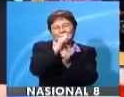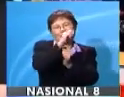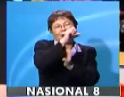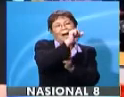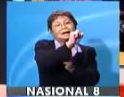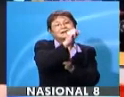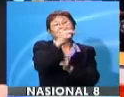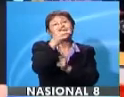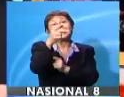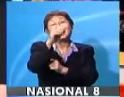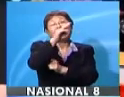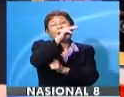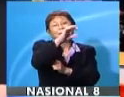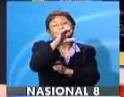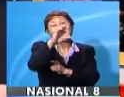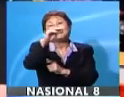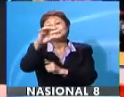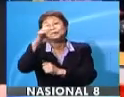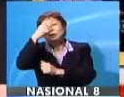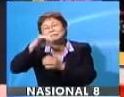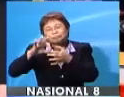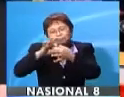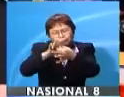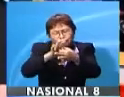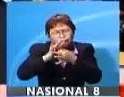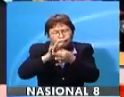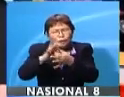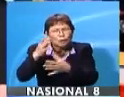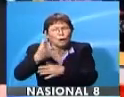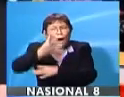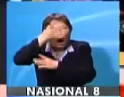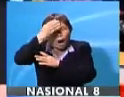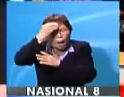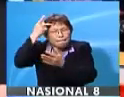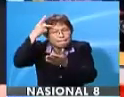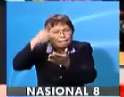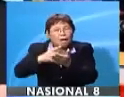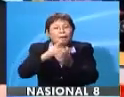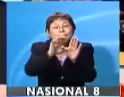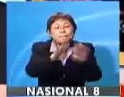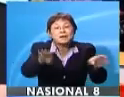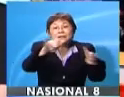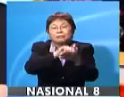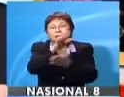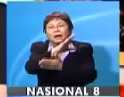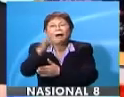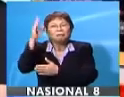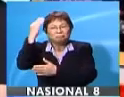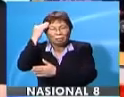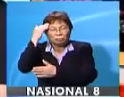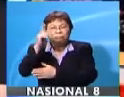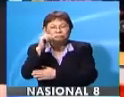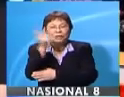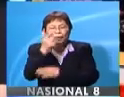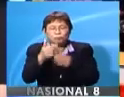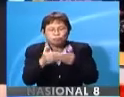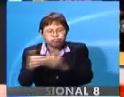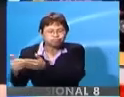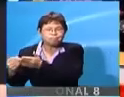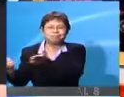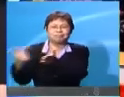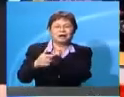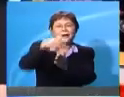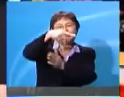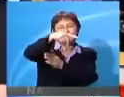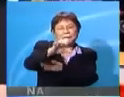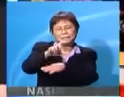dan Multimedia MCMC bagi mengenalpasti berita berkenaan selain memastikan perkara itu tidak berlarutan. Dalam